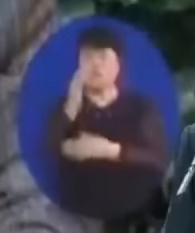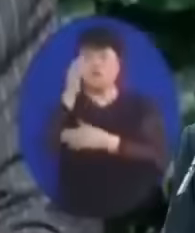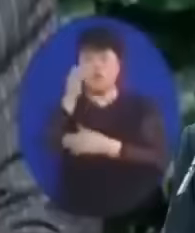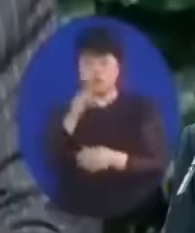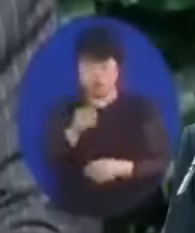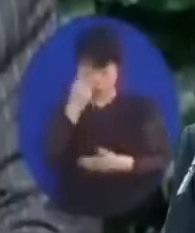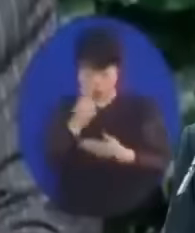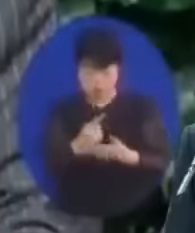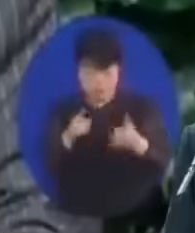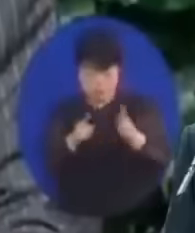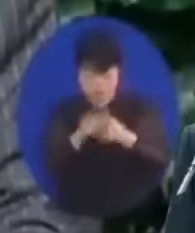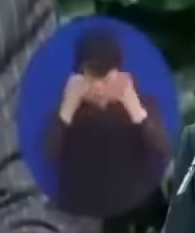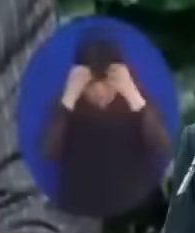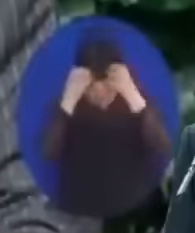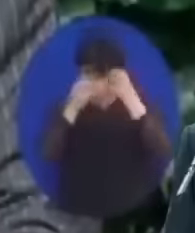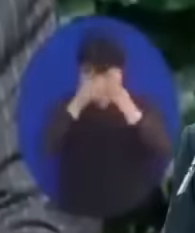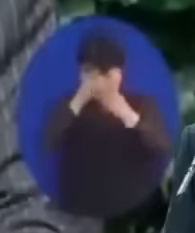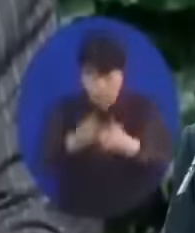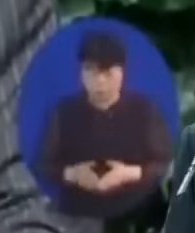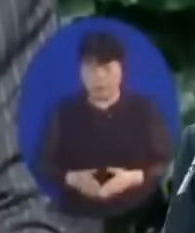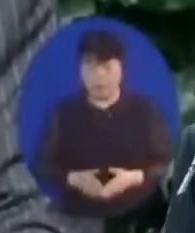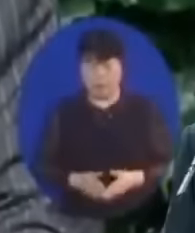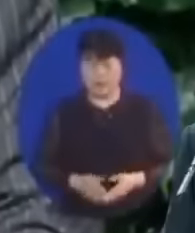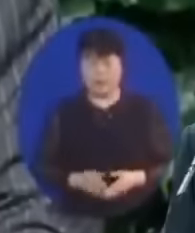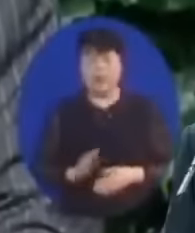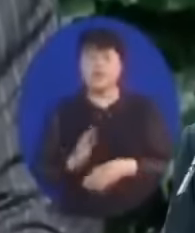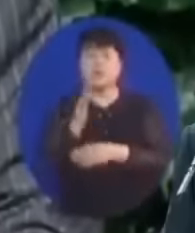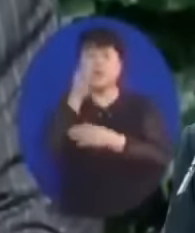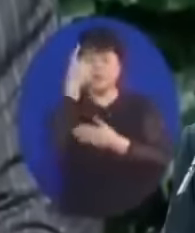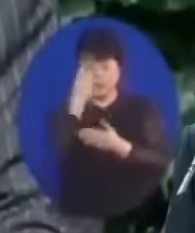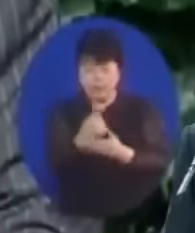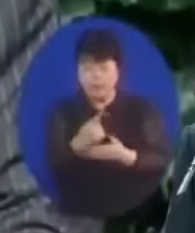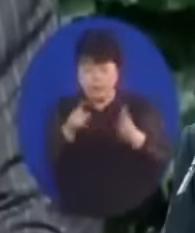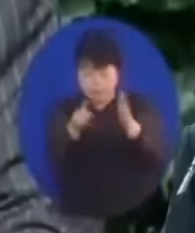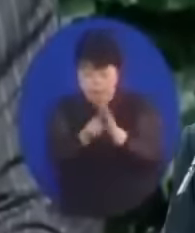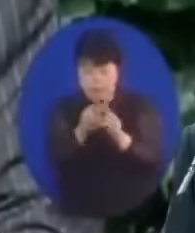없는 것이니 고난을 영광의 전초기지로 받아들이는